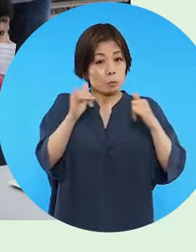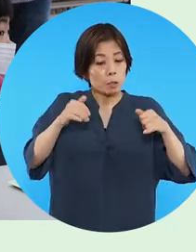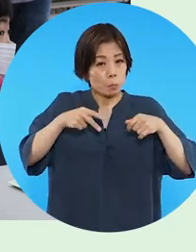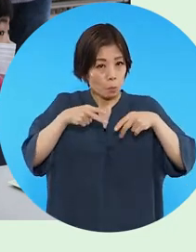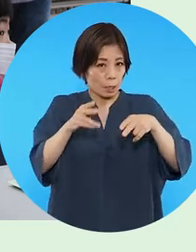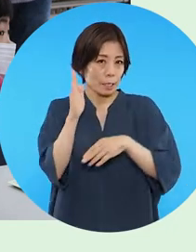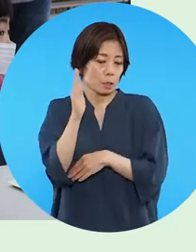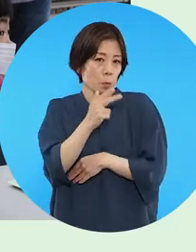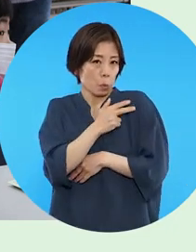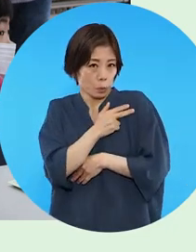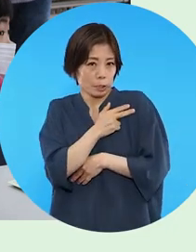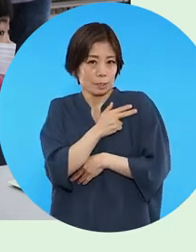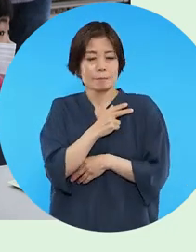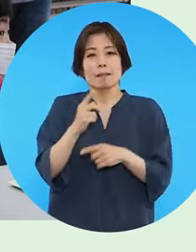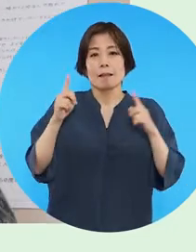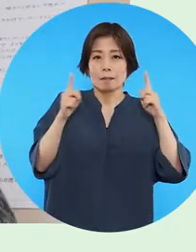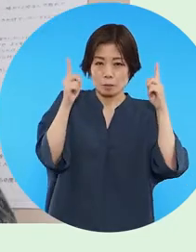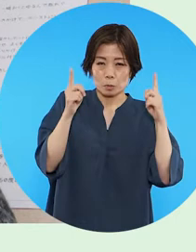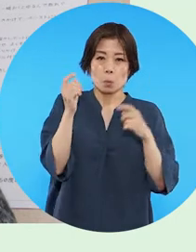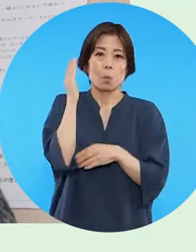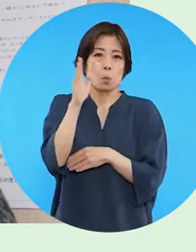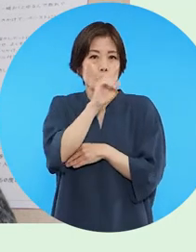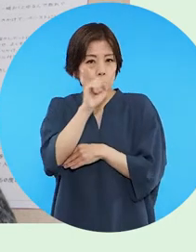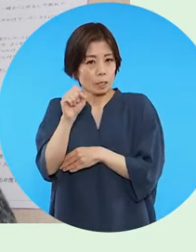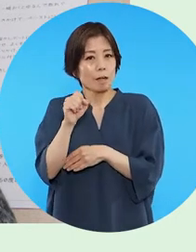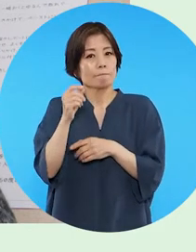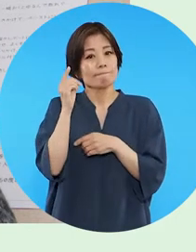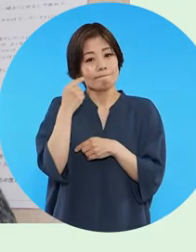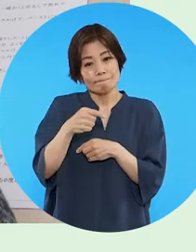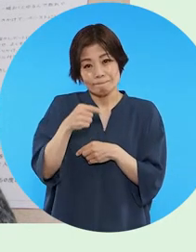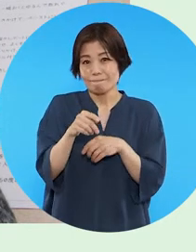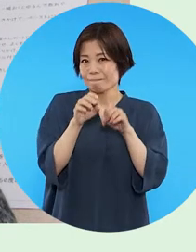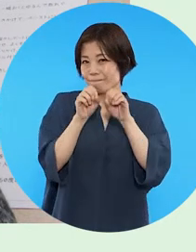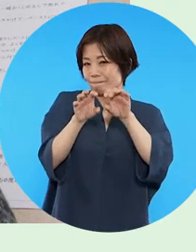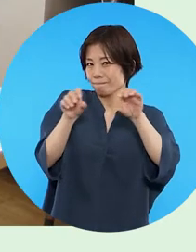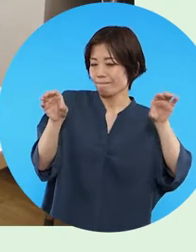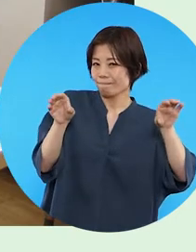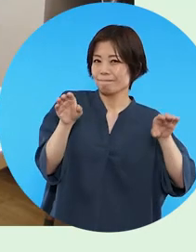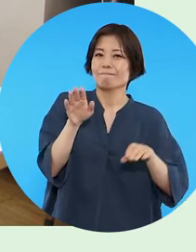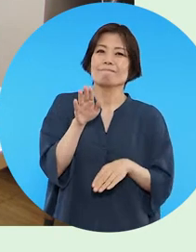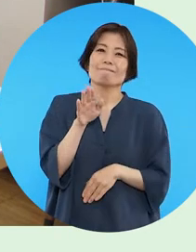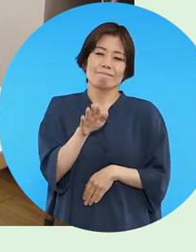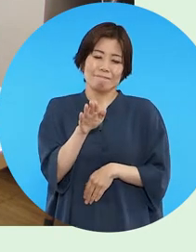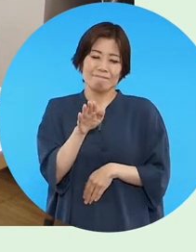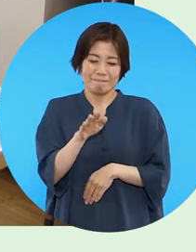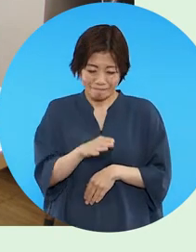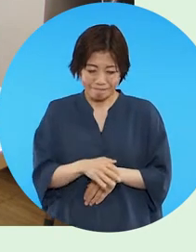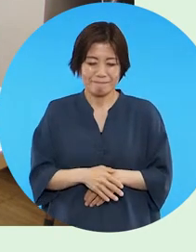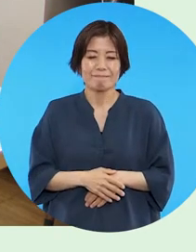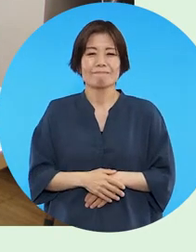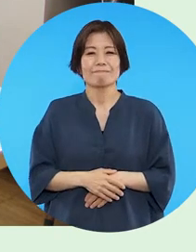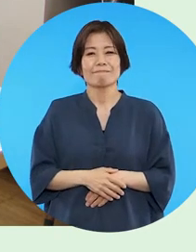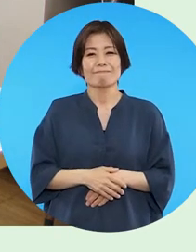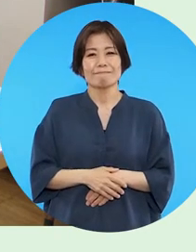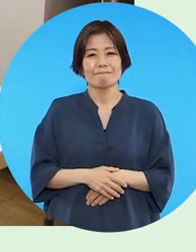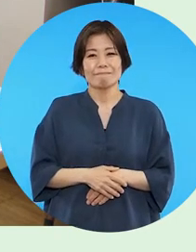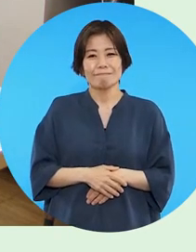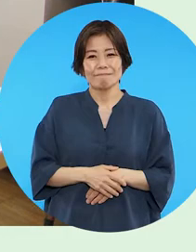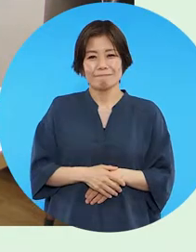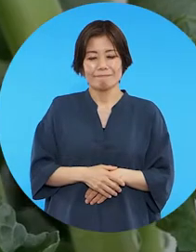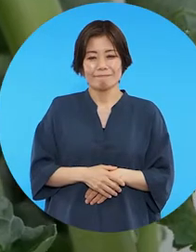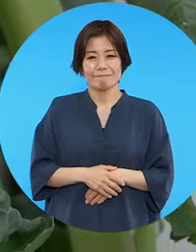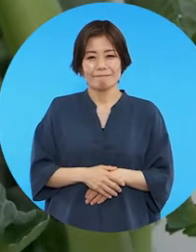普及や啓発のための講座やイベントを行っており、区民ボランティアが講師として協力しています。